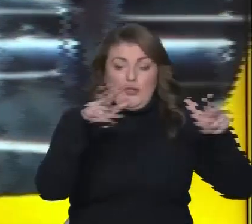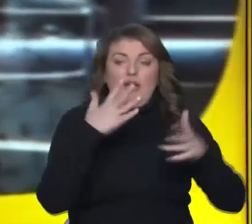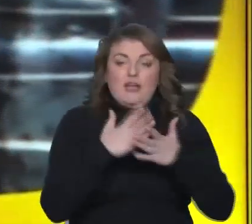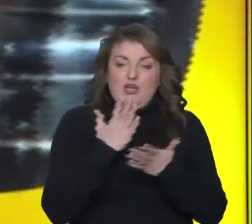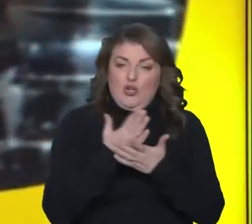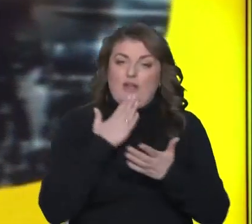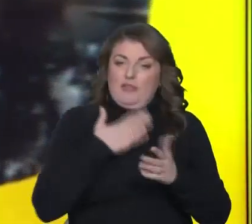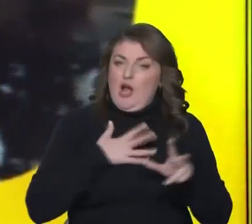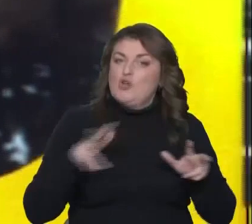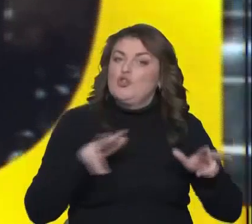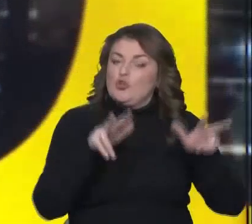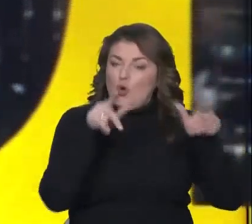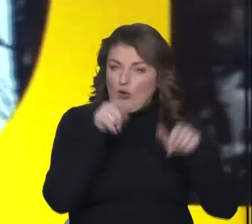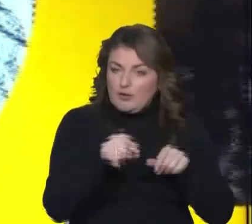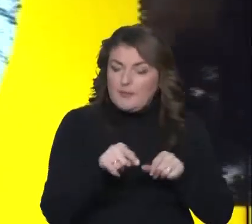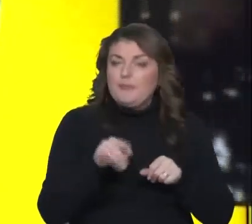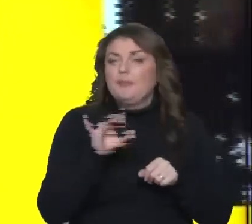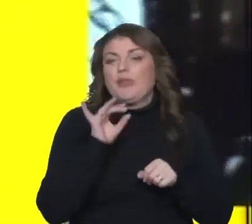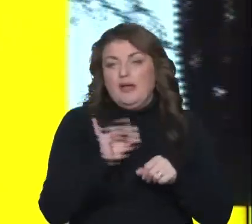наші дрони.